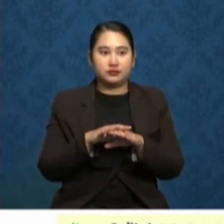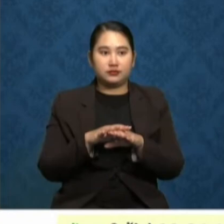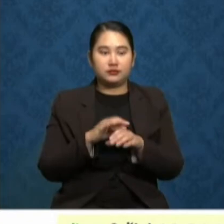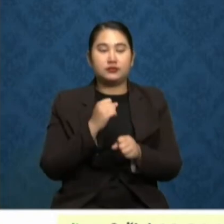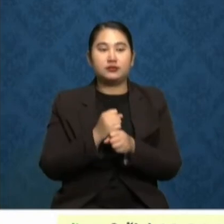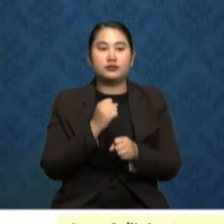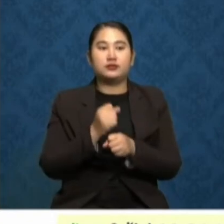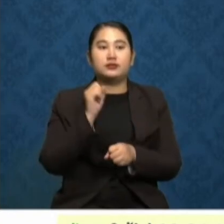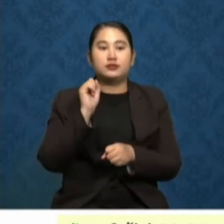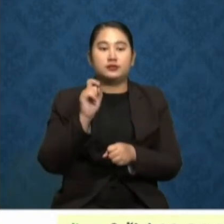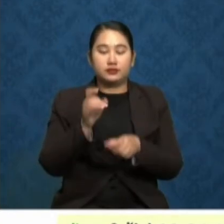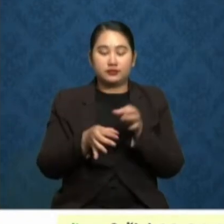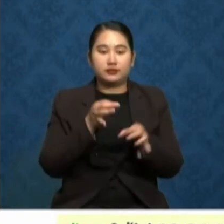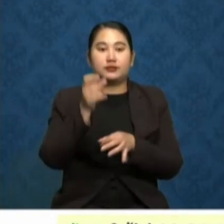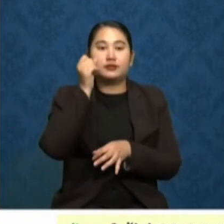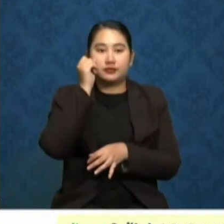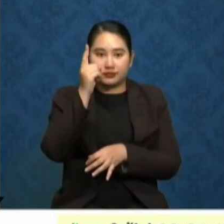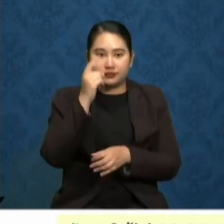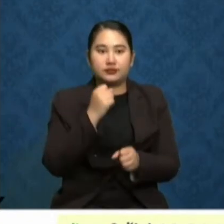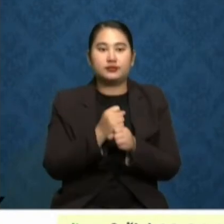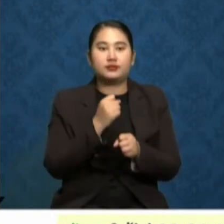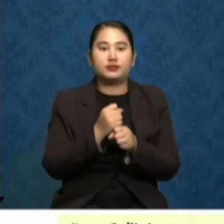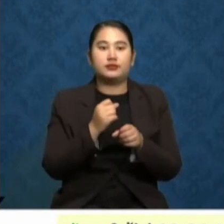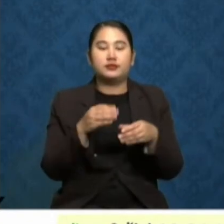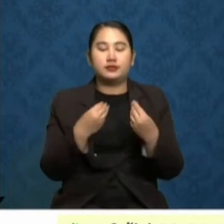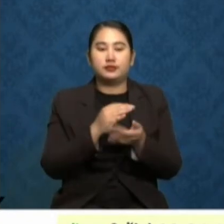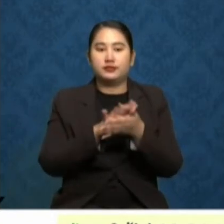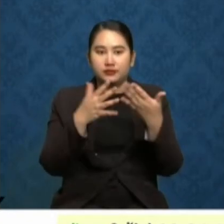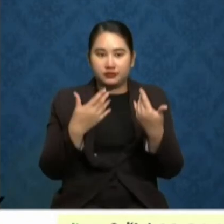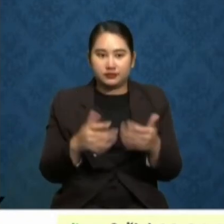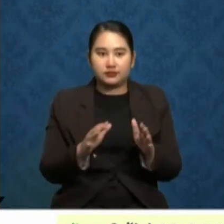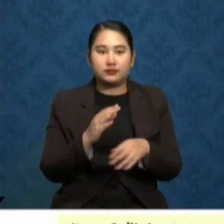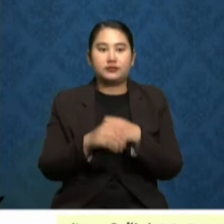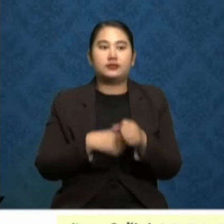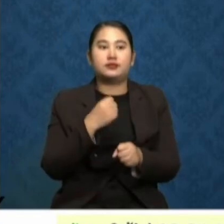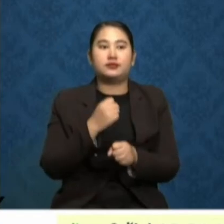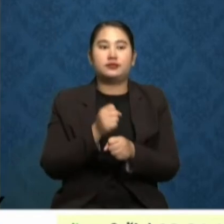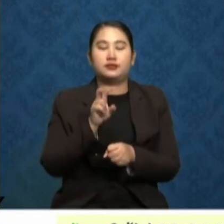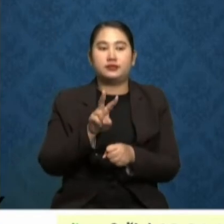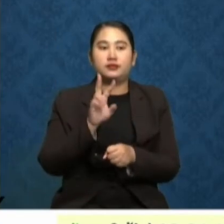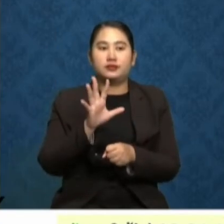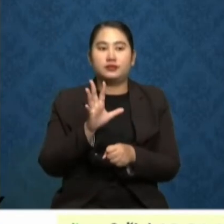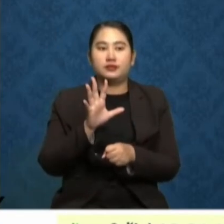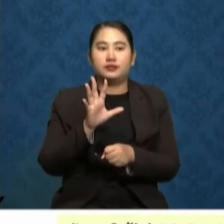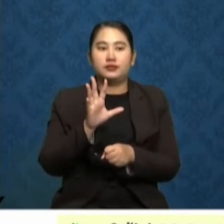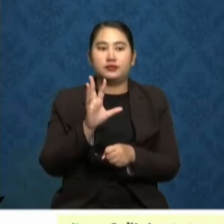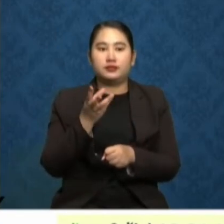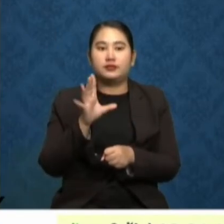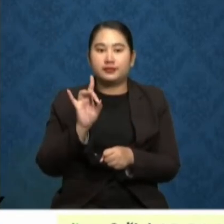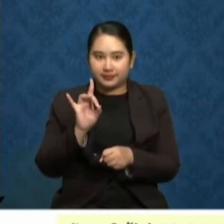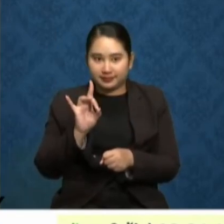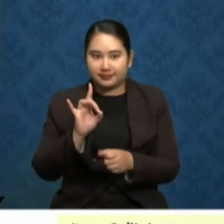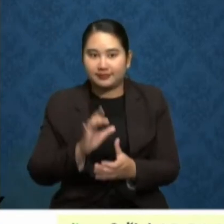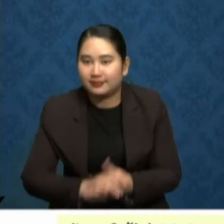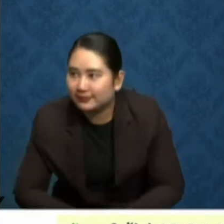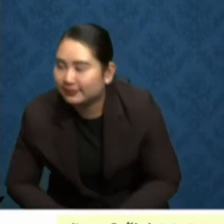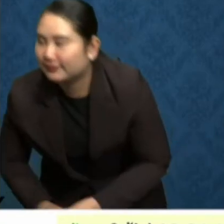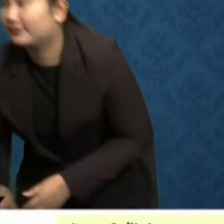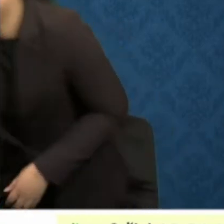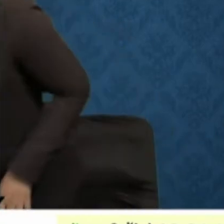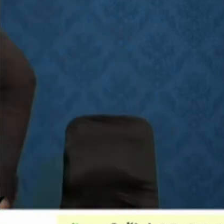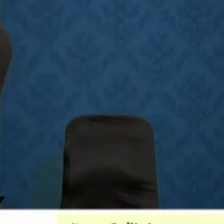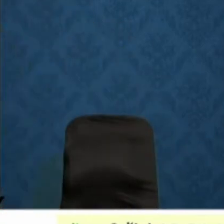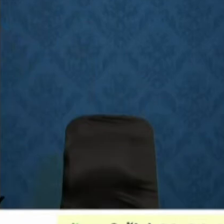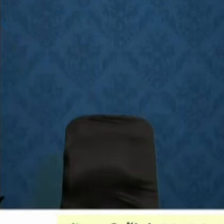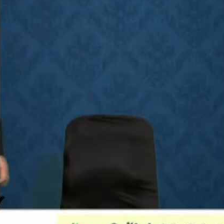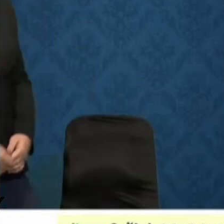เครื่การเล่งทเพื่อที่